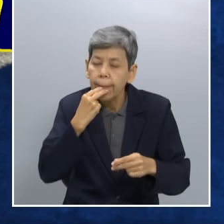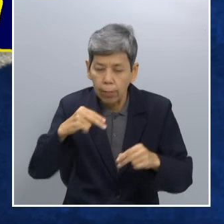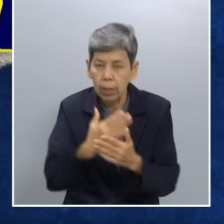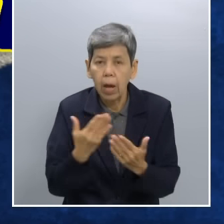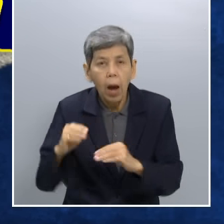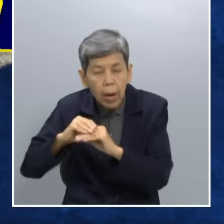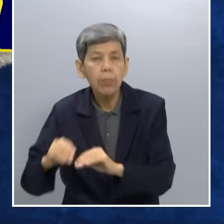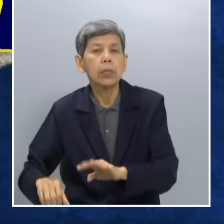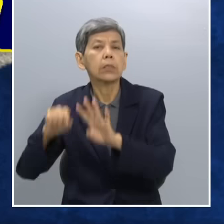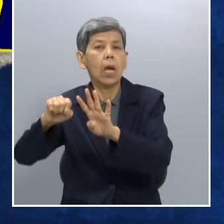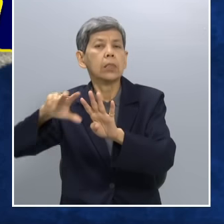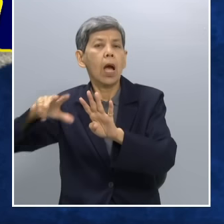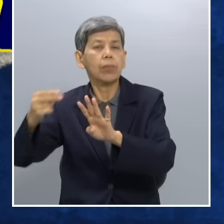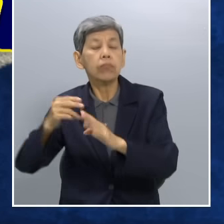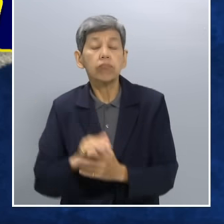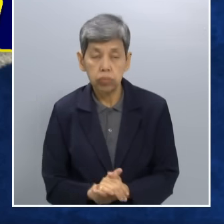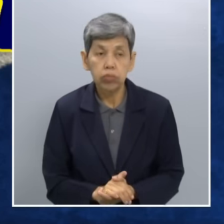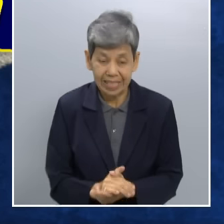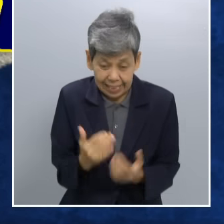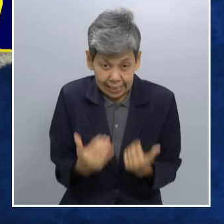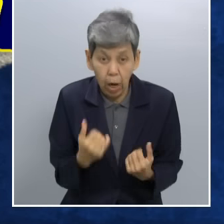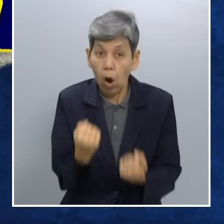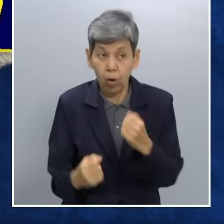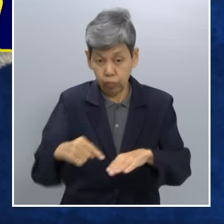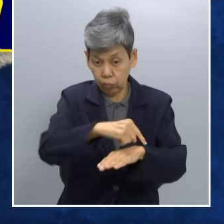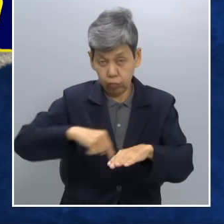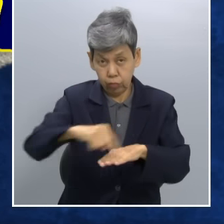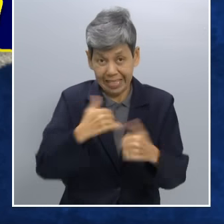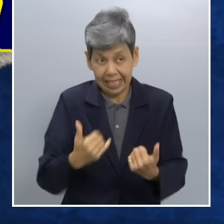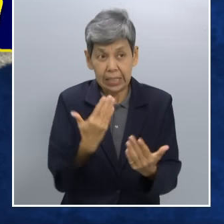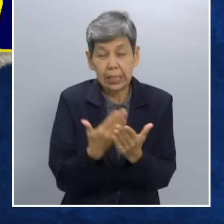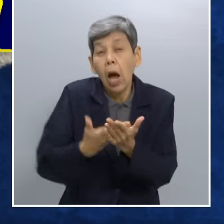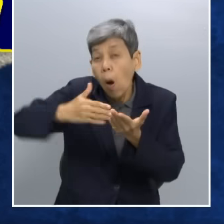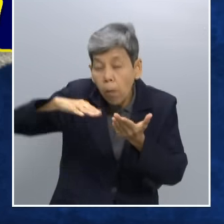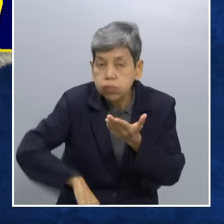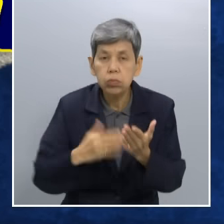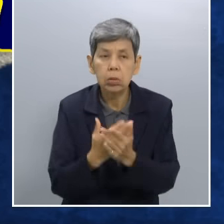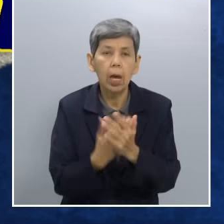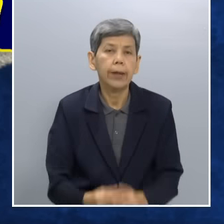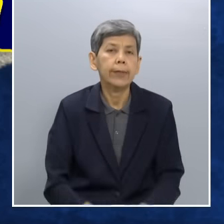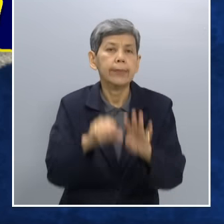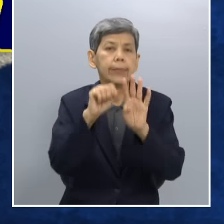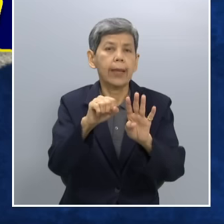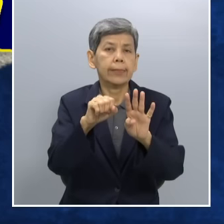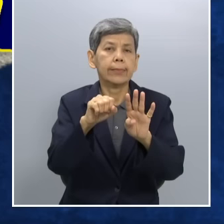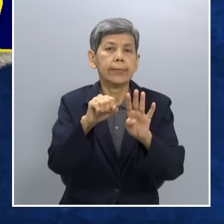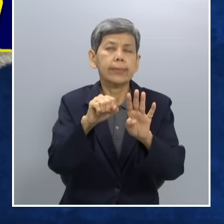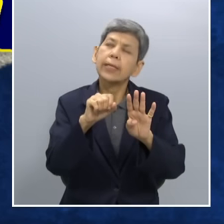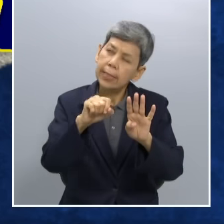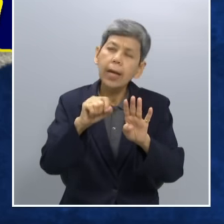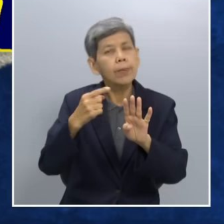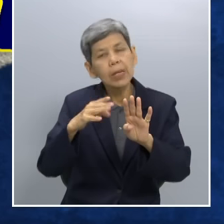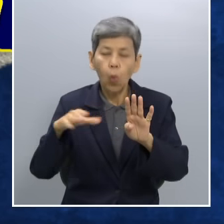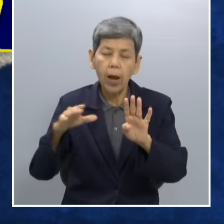แล้วที่สำคัญคุณผู้ชมครับณปัจจุบันรถรุ่นนี้ตอนนี้ราคาเหลืออยู่แค่ 400,000กับหลักหมื่นนิดๆ